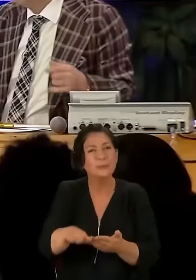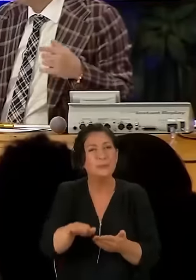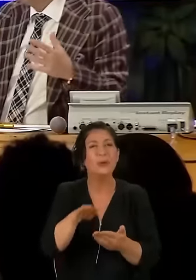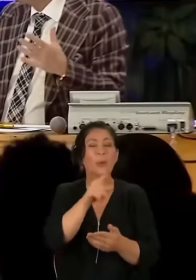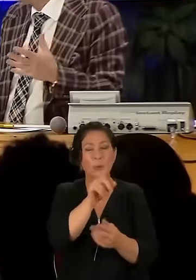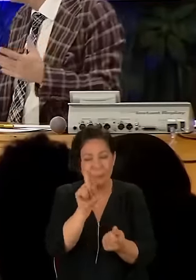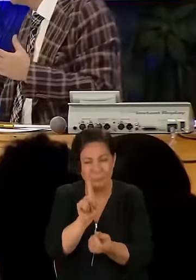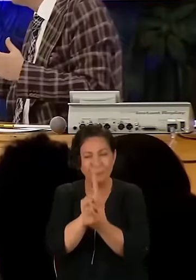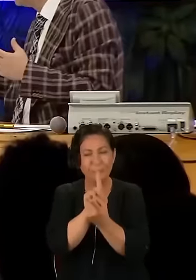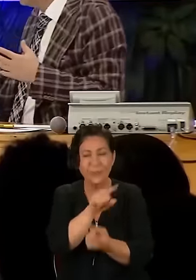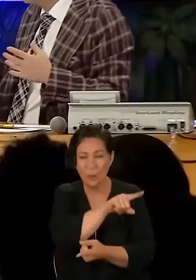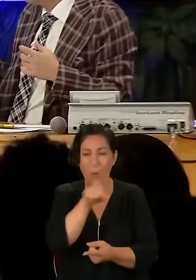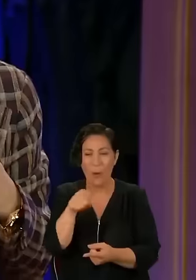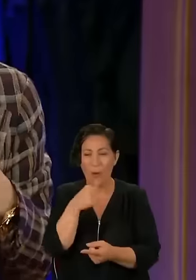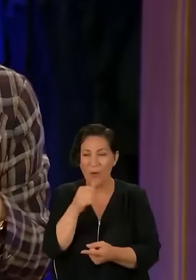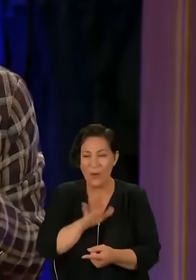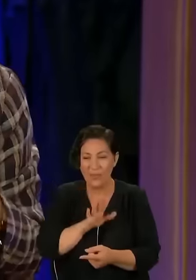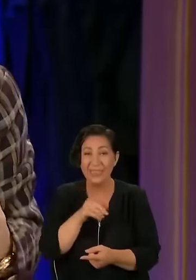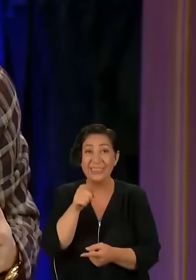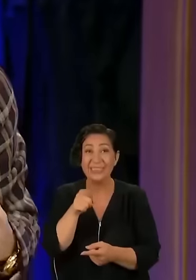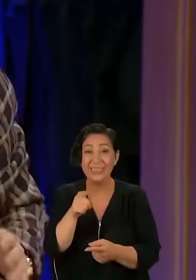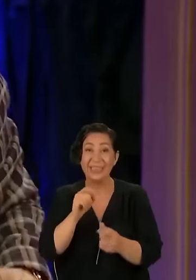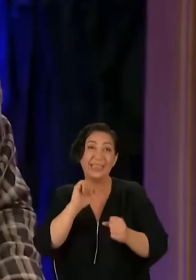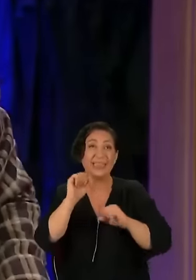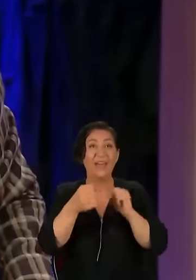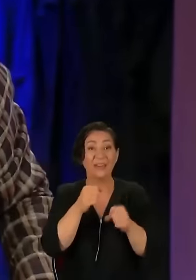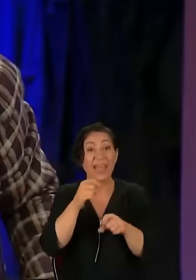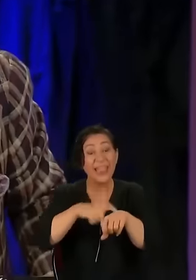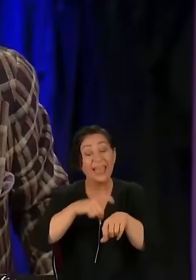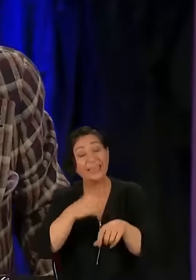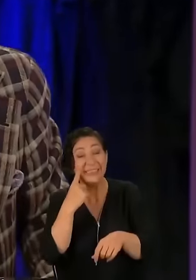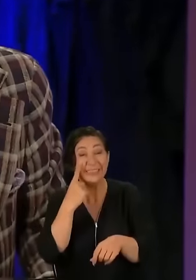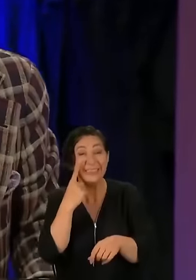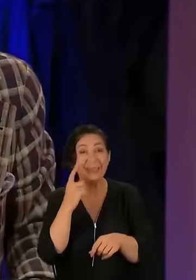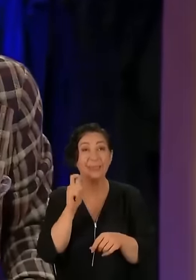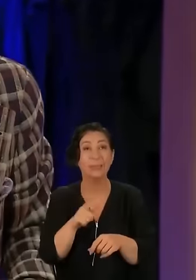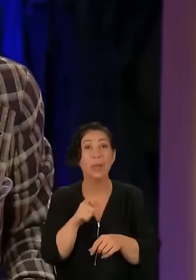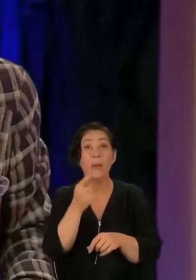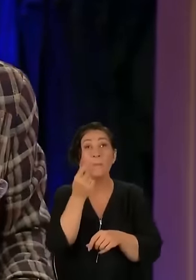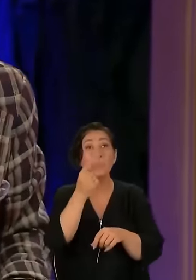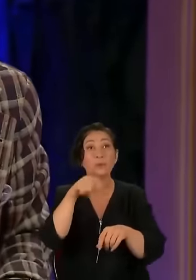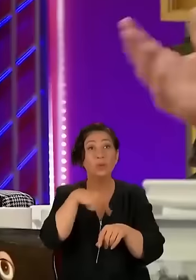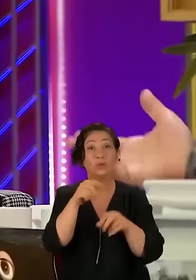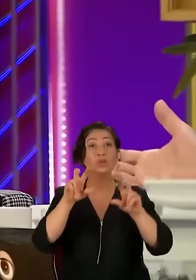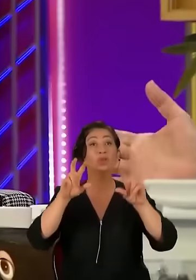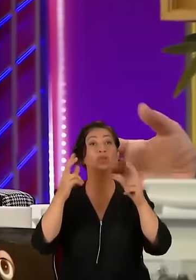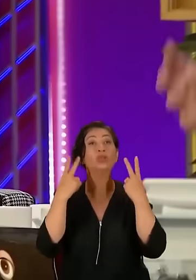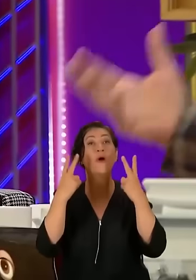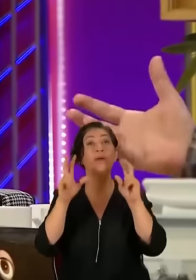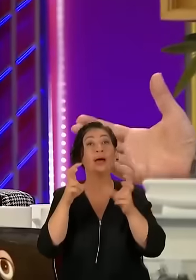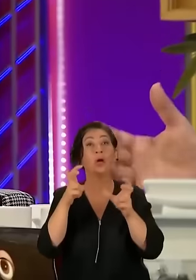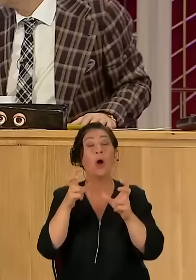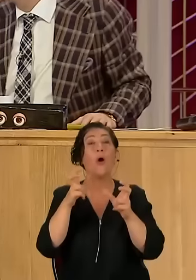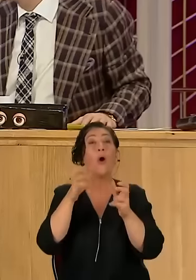oğlan. O oğlana senin tavrını bana taklit etti. Ve bir süre Show Radyo'daki